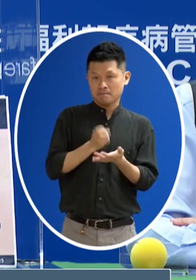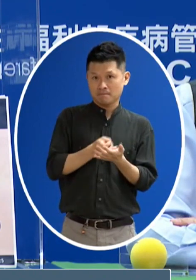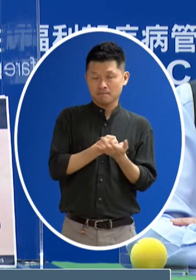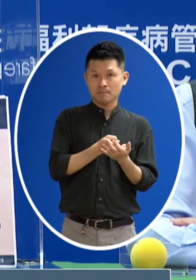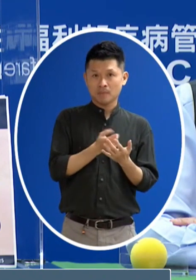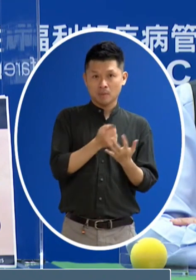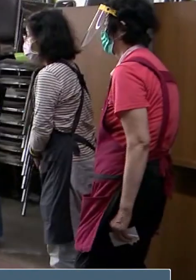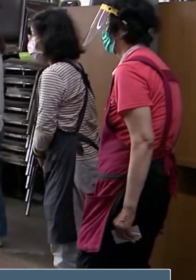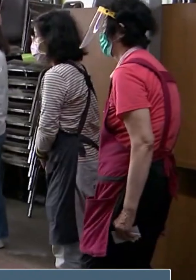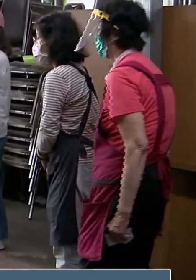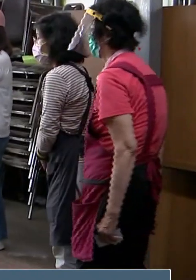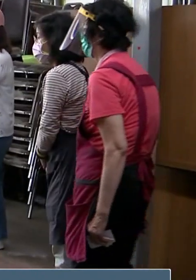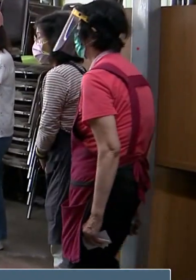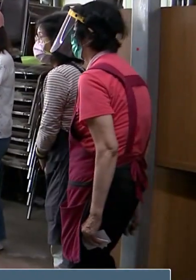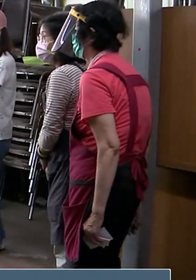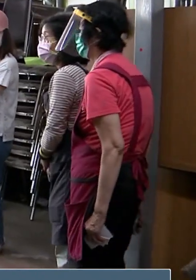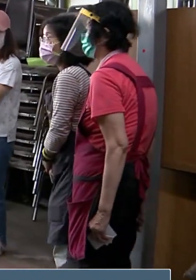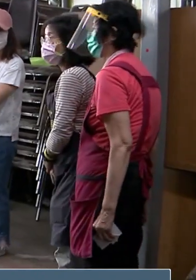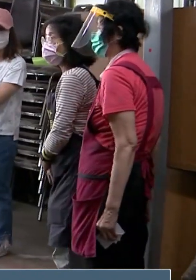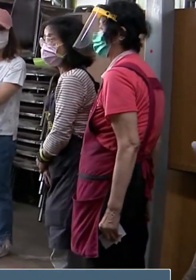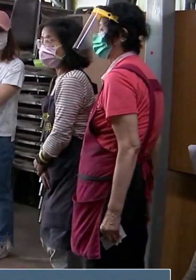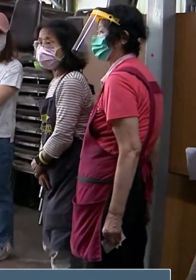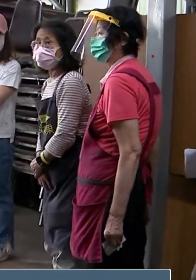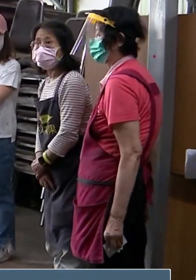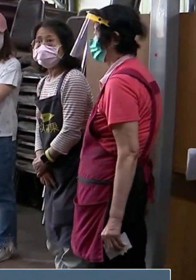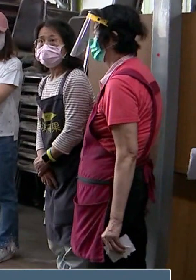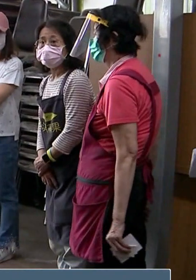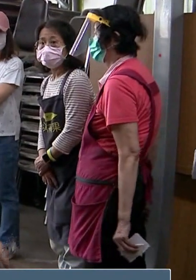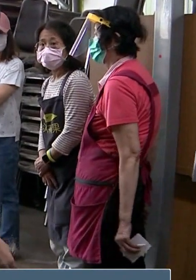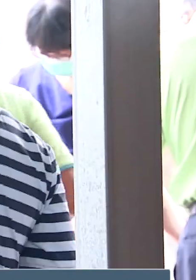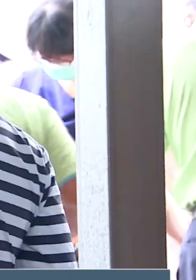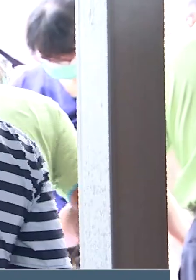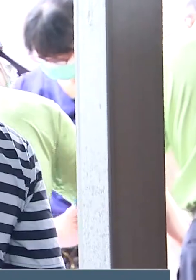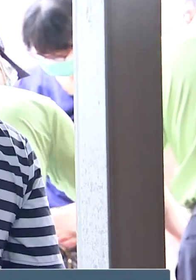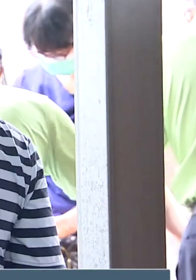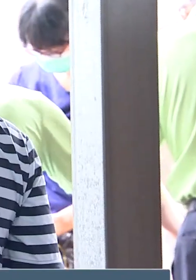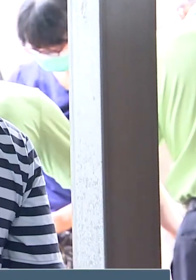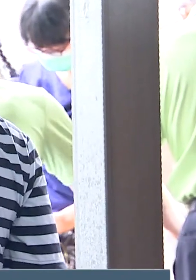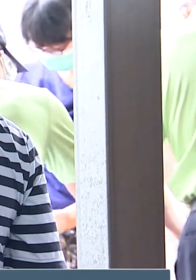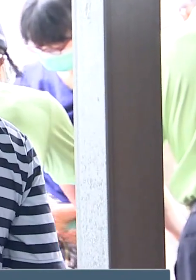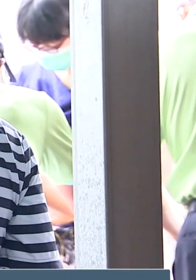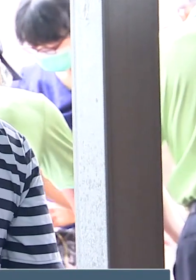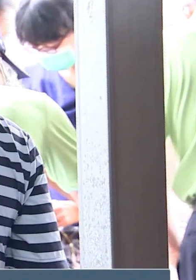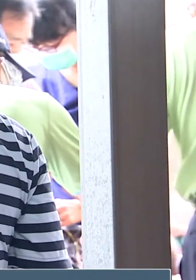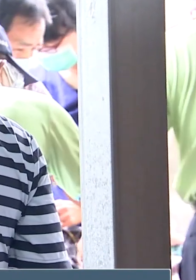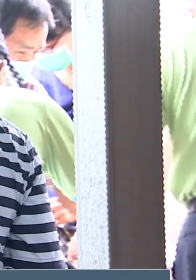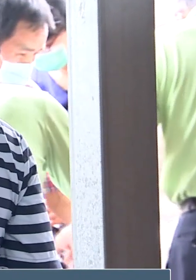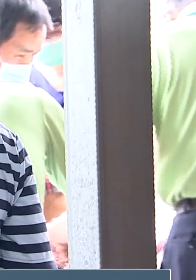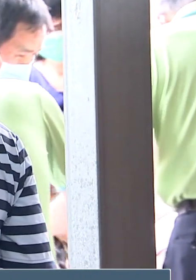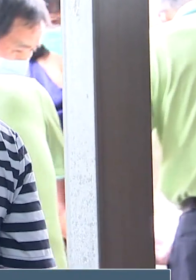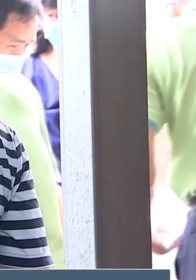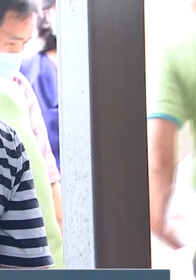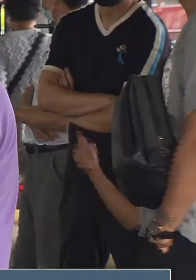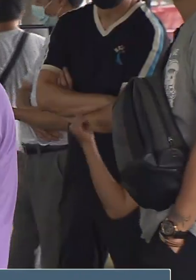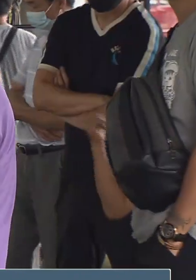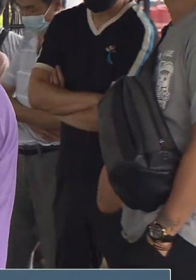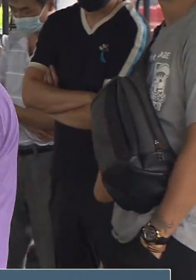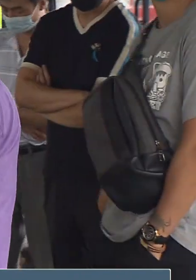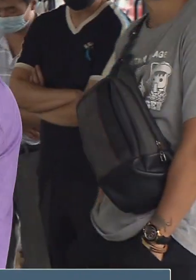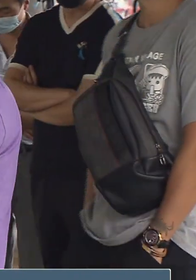把它完成。 到昨天为止，台北、北农2个市场总共广筛筛检